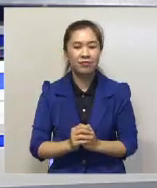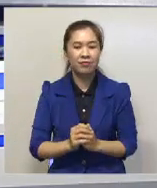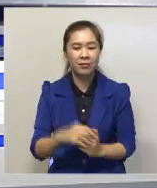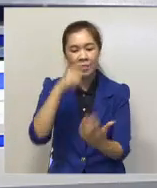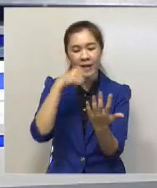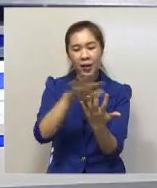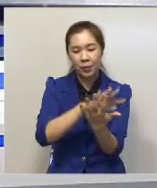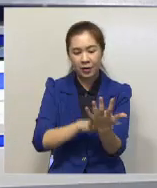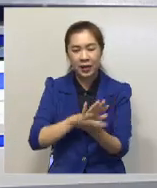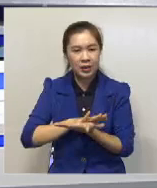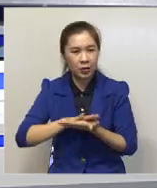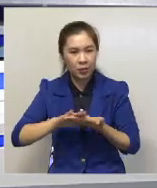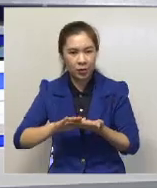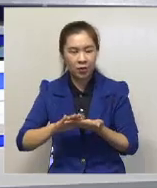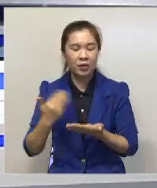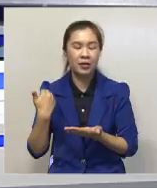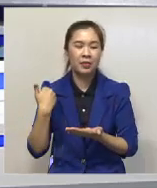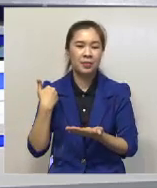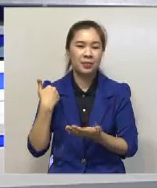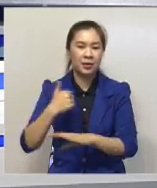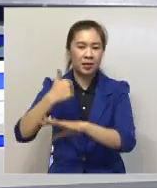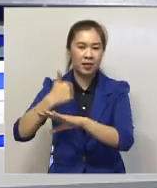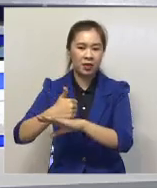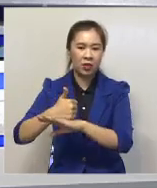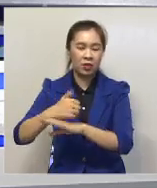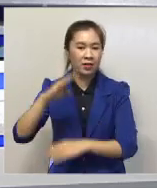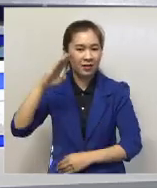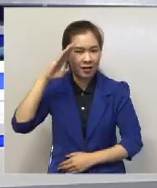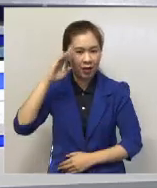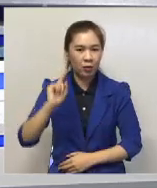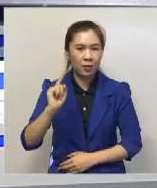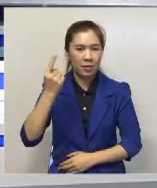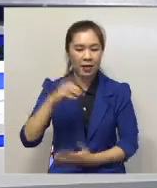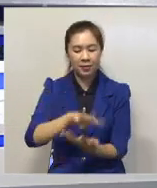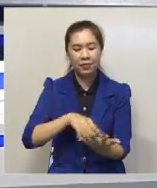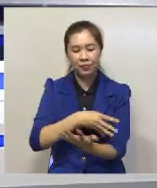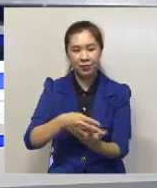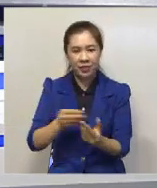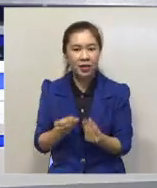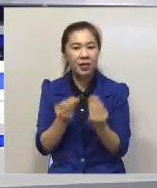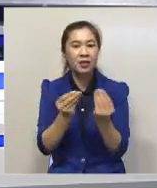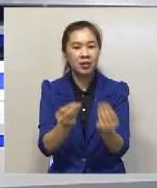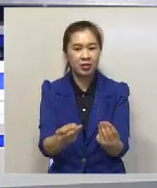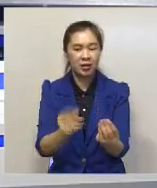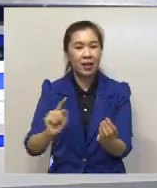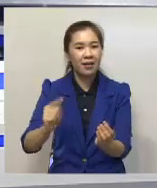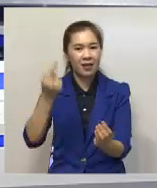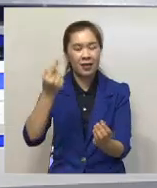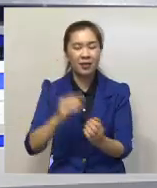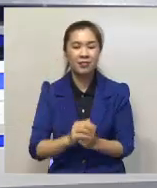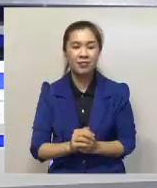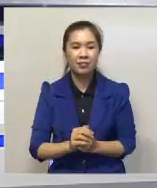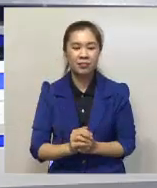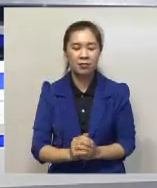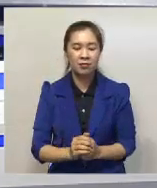ให้บ้านเมืองเป็นไปด้วยความเรียบร้อยทางผู้บัญชาการทหารบกคนใหม่นะคะได้มอบนโยบายให้กับหน่วยขึ้นตรงเป็นครั้งแรกด้วยได้กำชับค่ะ